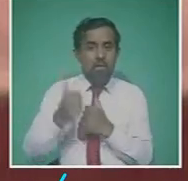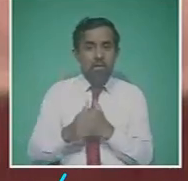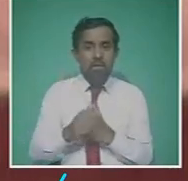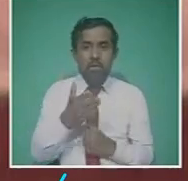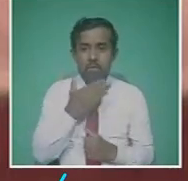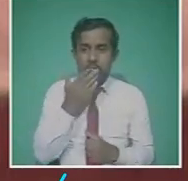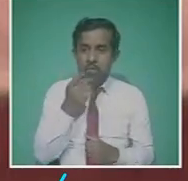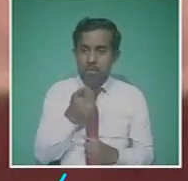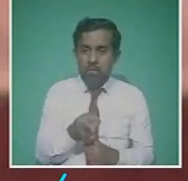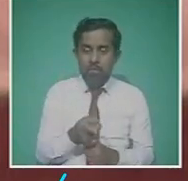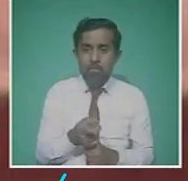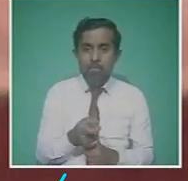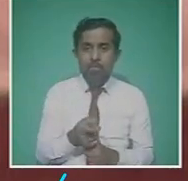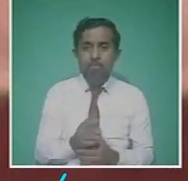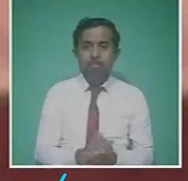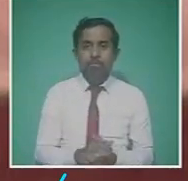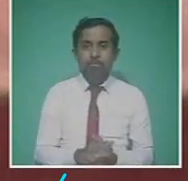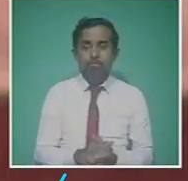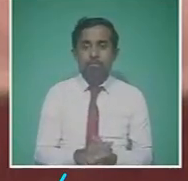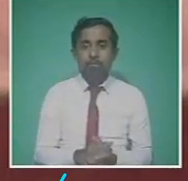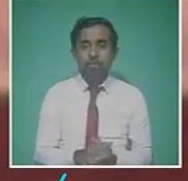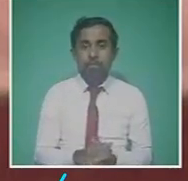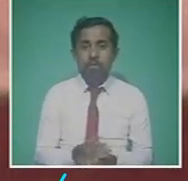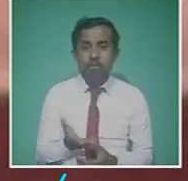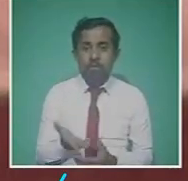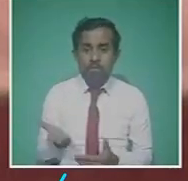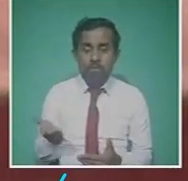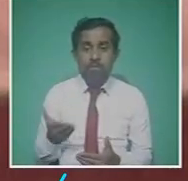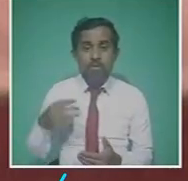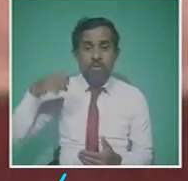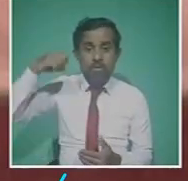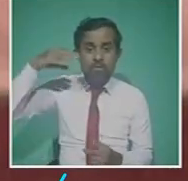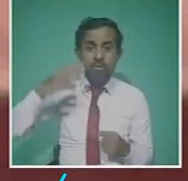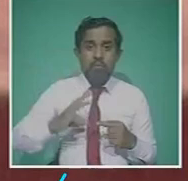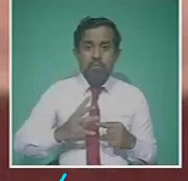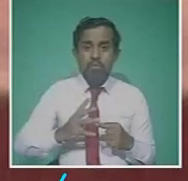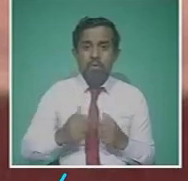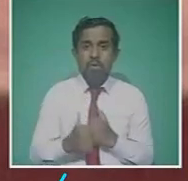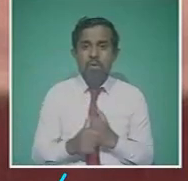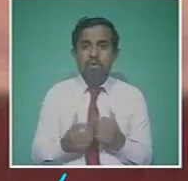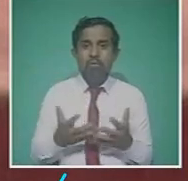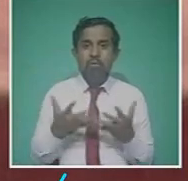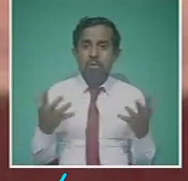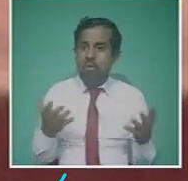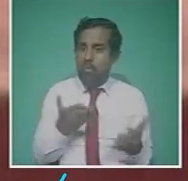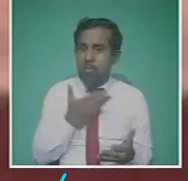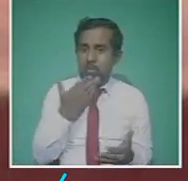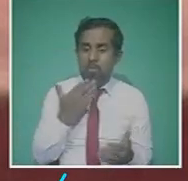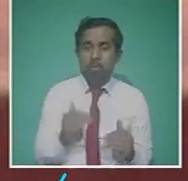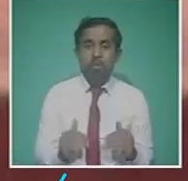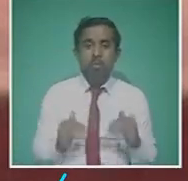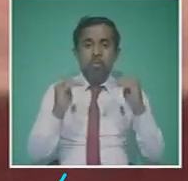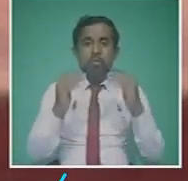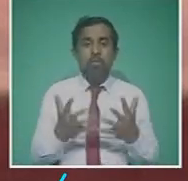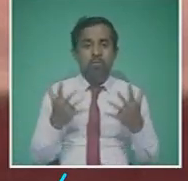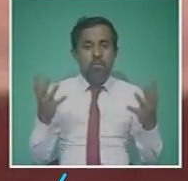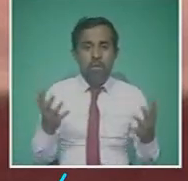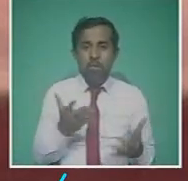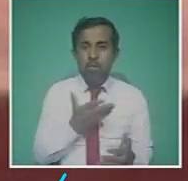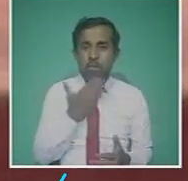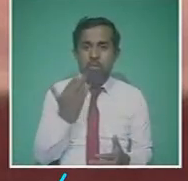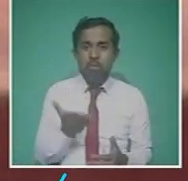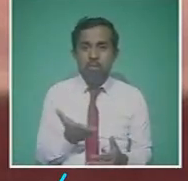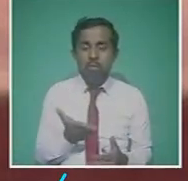පුළුවන් වුණාද මේ තියෙන විදුලි බලාගාර පද්ධතිය වැඩි කරගන්න පුළුවන් වුණාද සංවර්ධනය වැඩි කරගන්න පුළුවන්